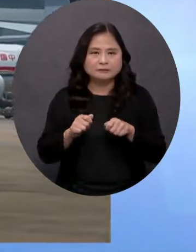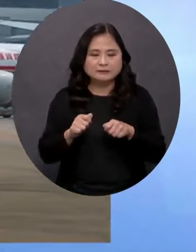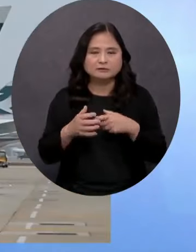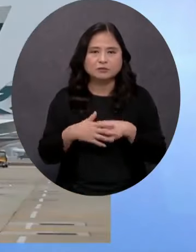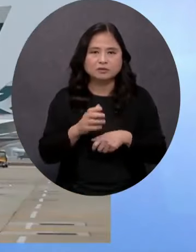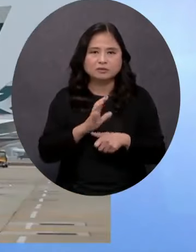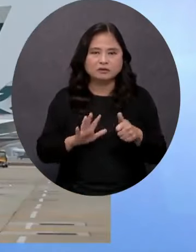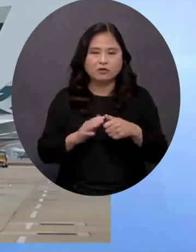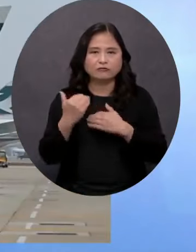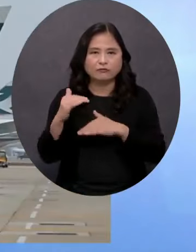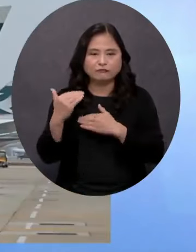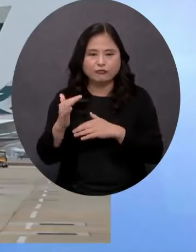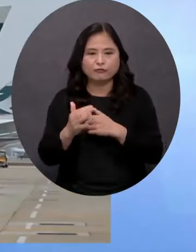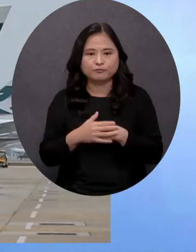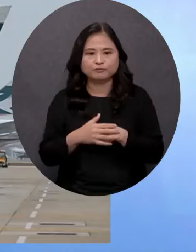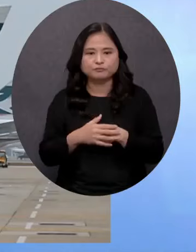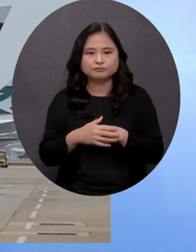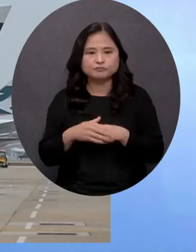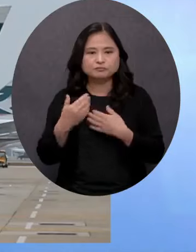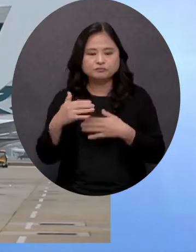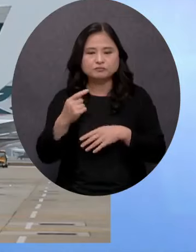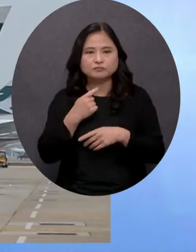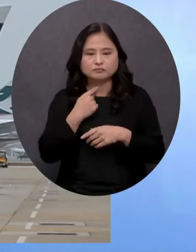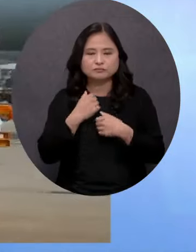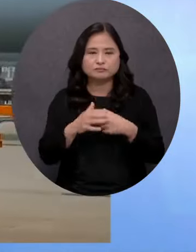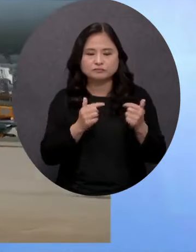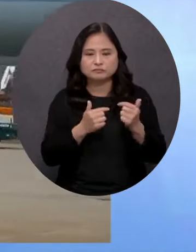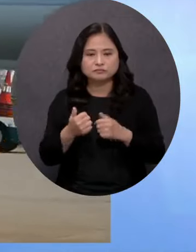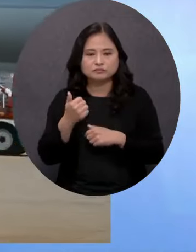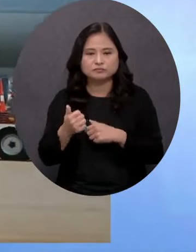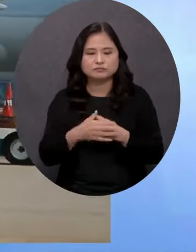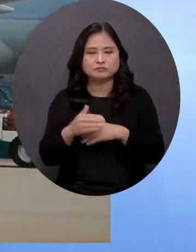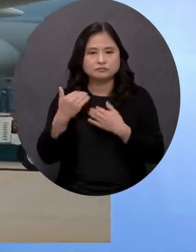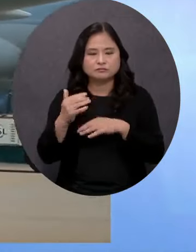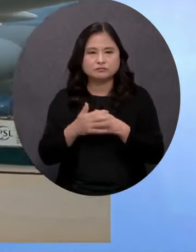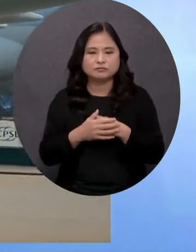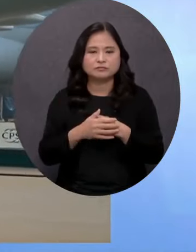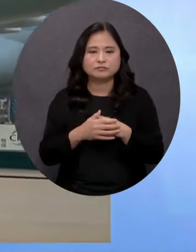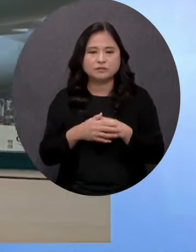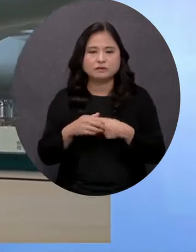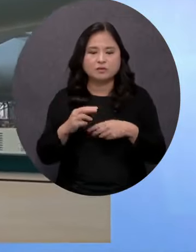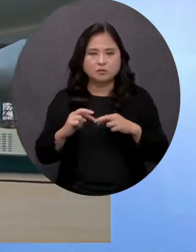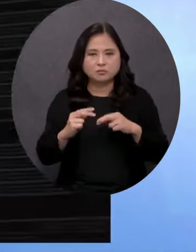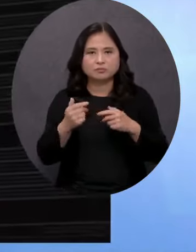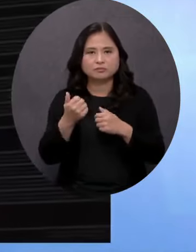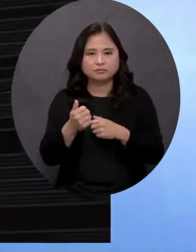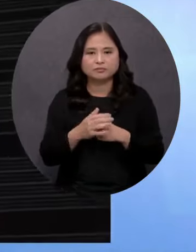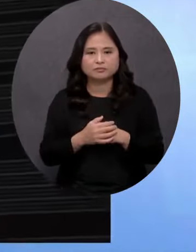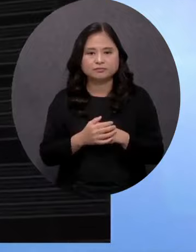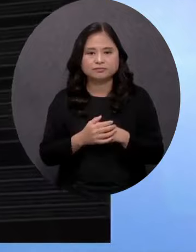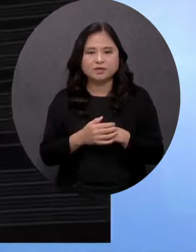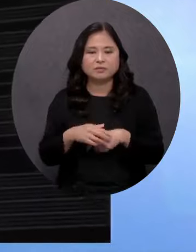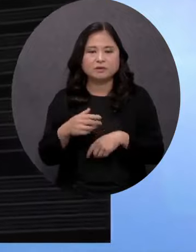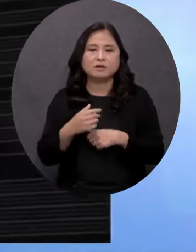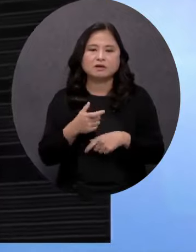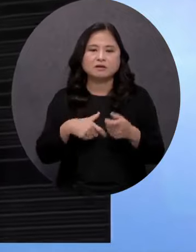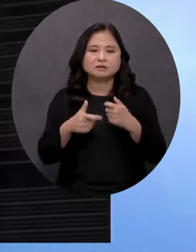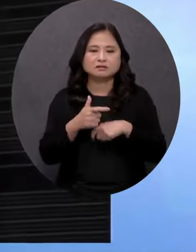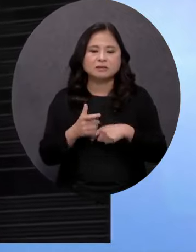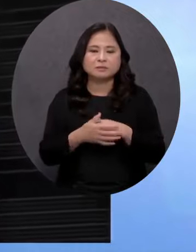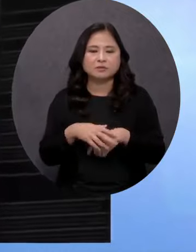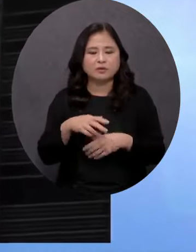口，但外部需求至今维持得比较好，出口表现可能会略见改善。被视为经济表现的一个